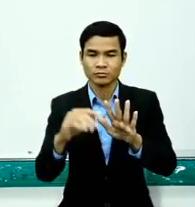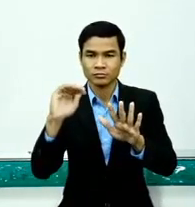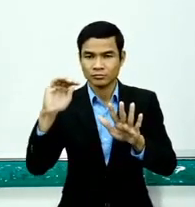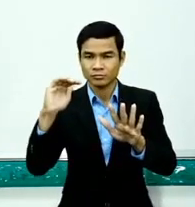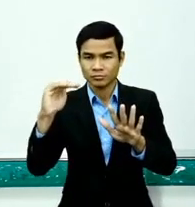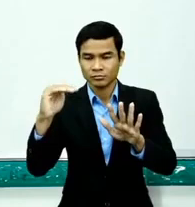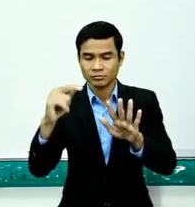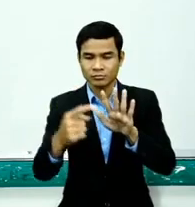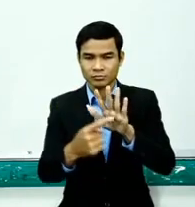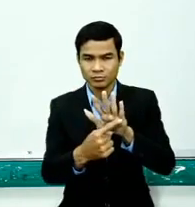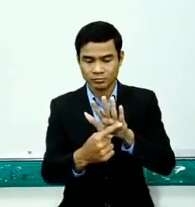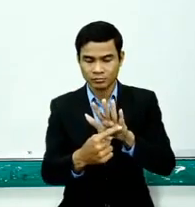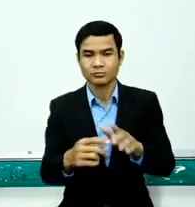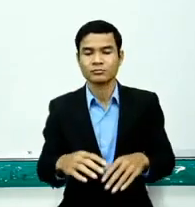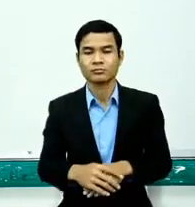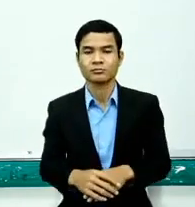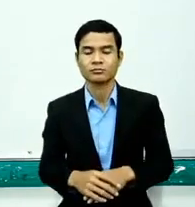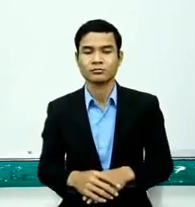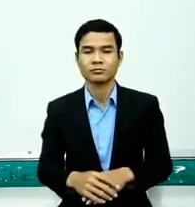សឿ